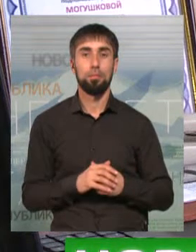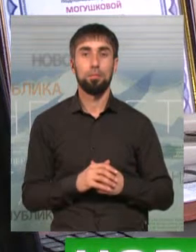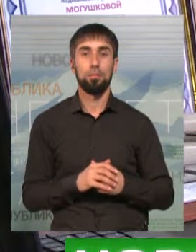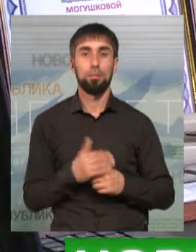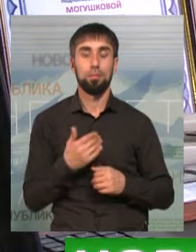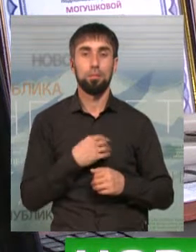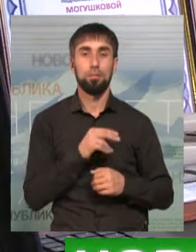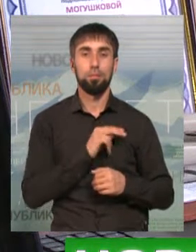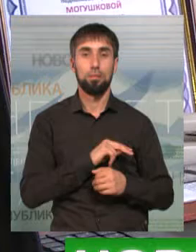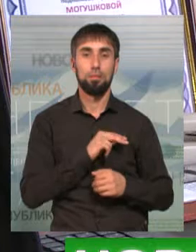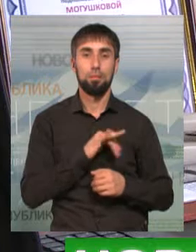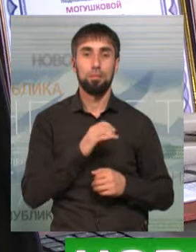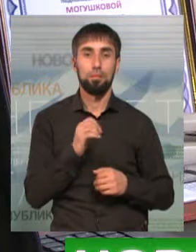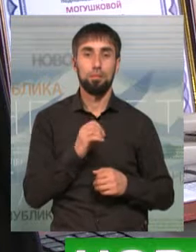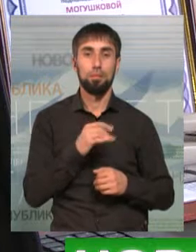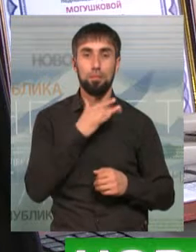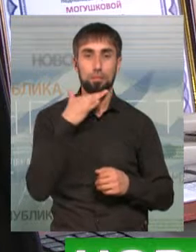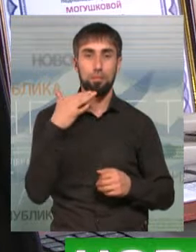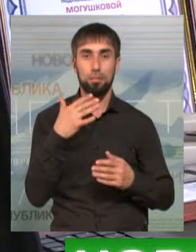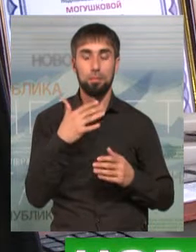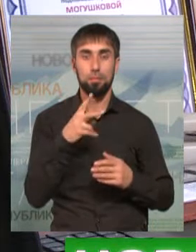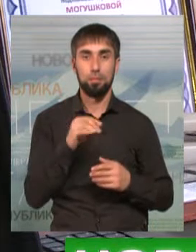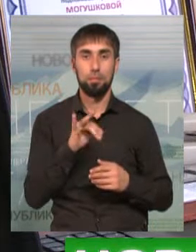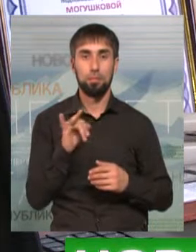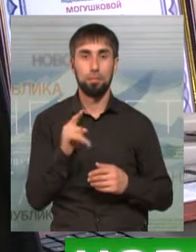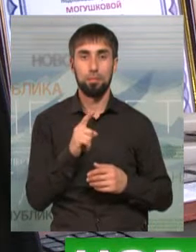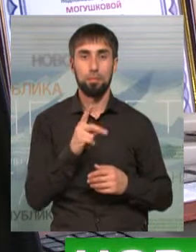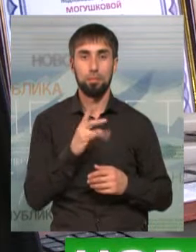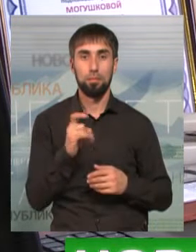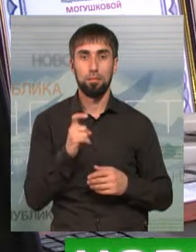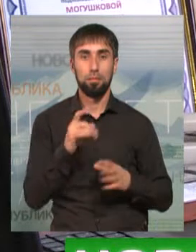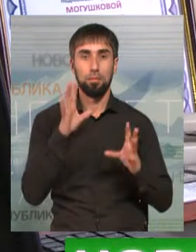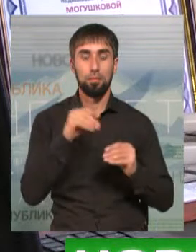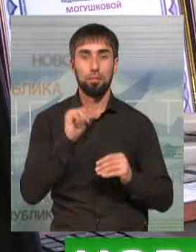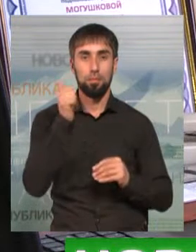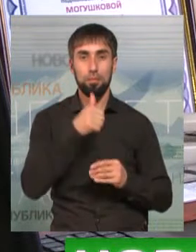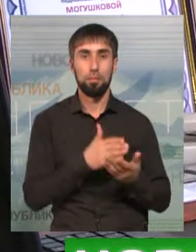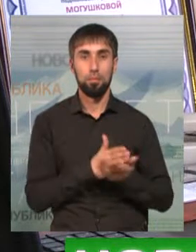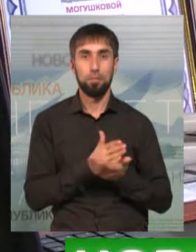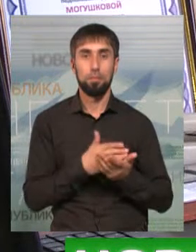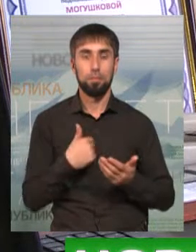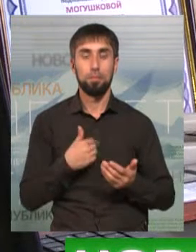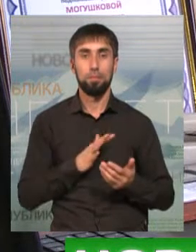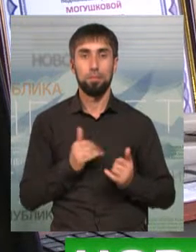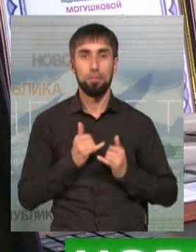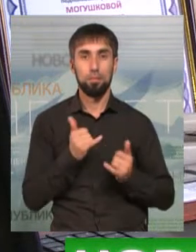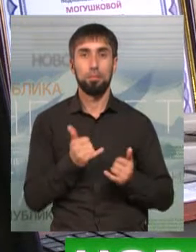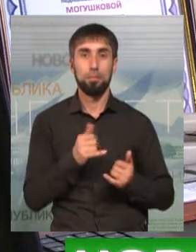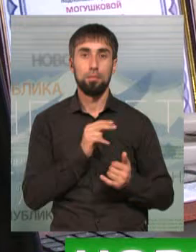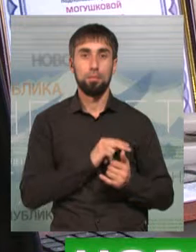Я работаю уже много лет. Из них почти все годы службы я посвятила